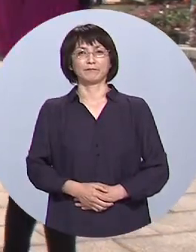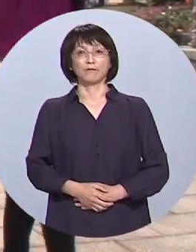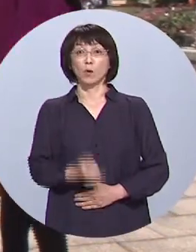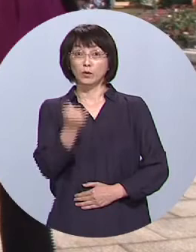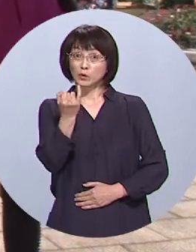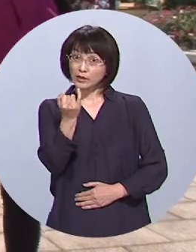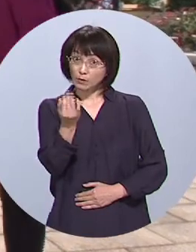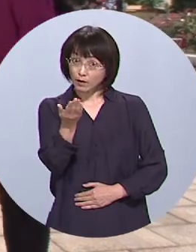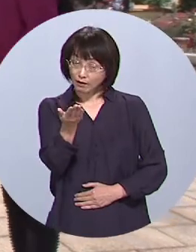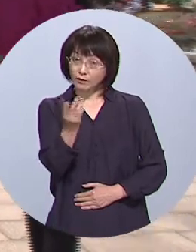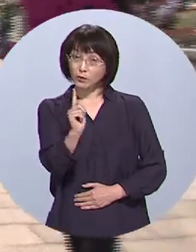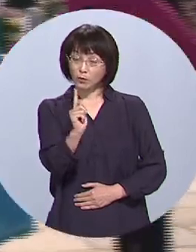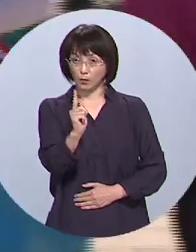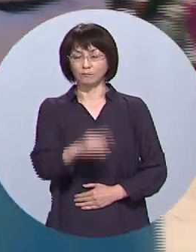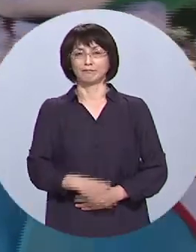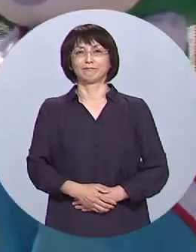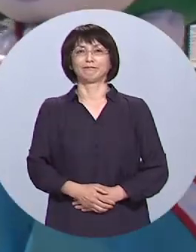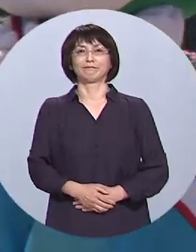ローズちゃんはありますか。